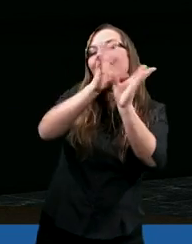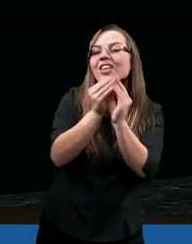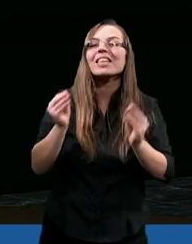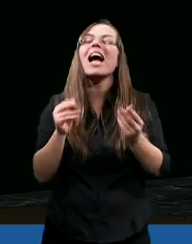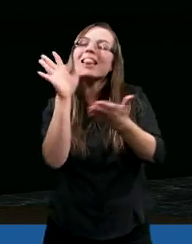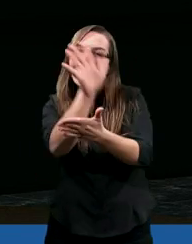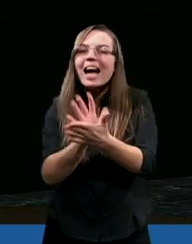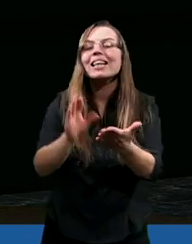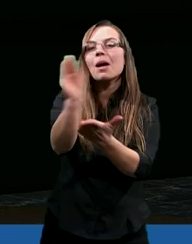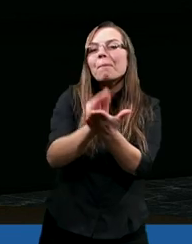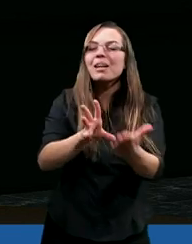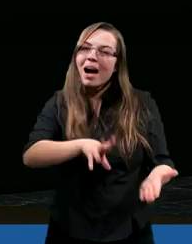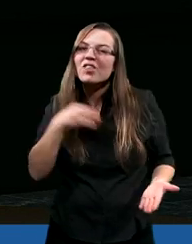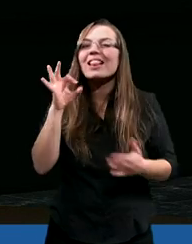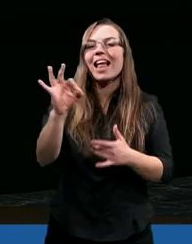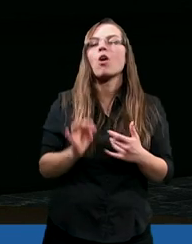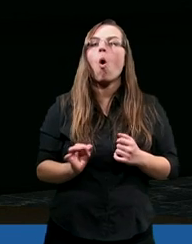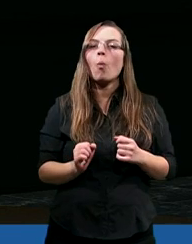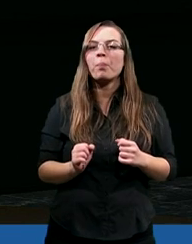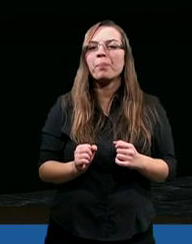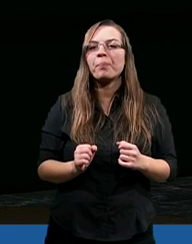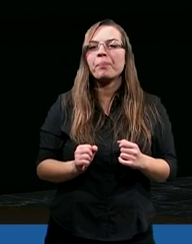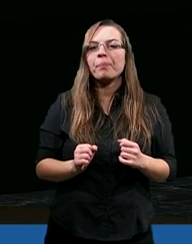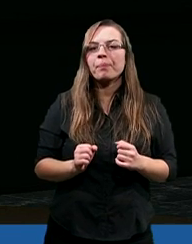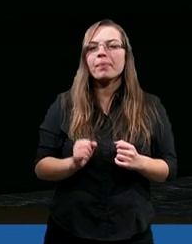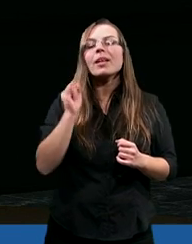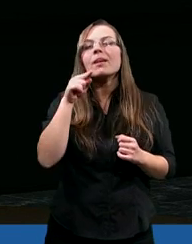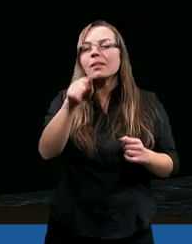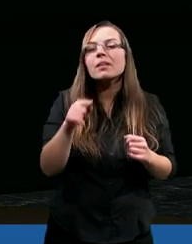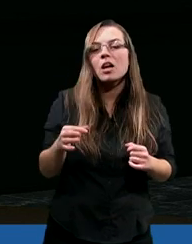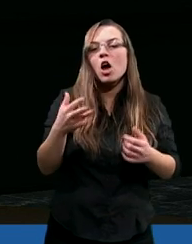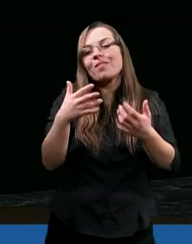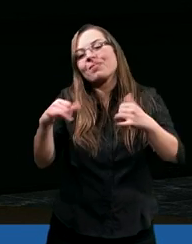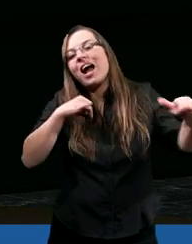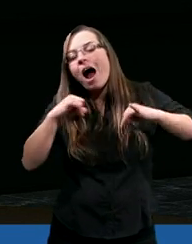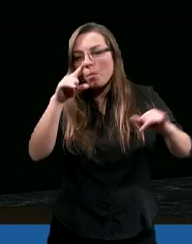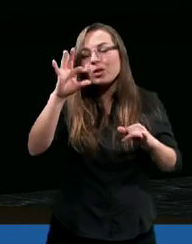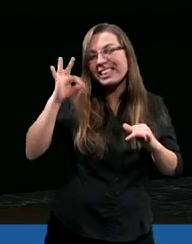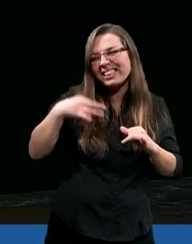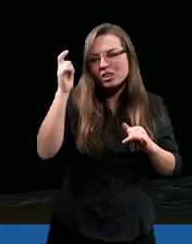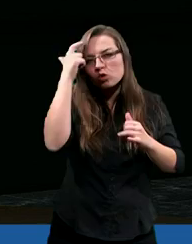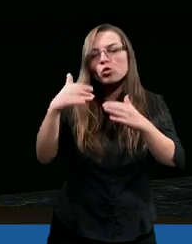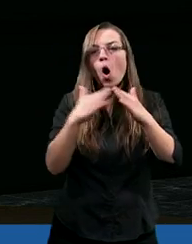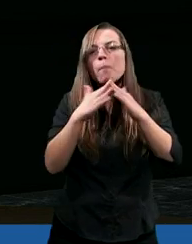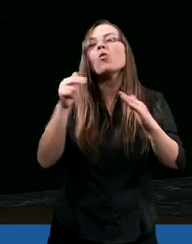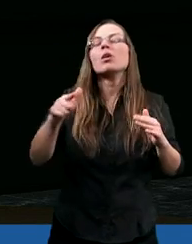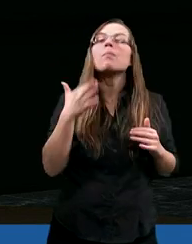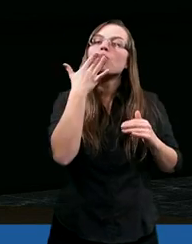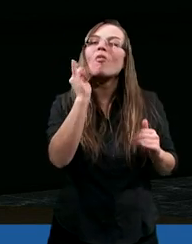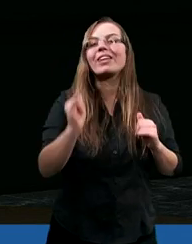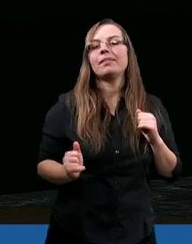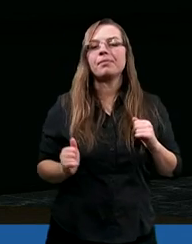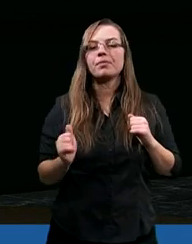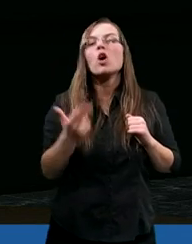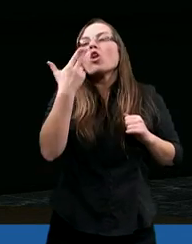teksty Pisma Świętego, to Pani, gospodyni z tego domu mówi,